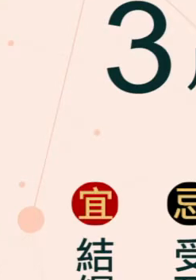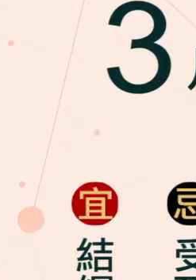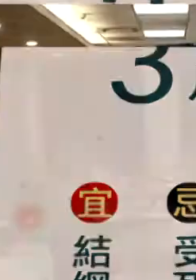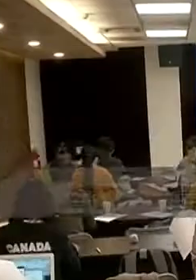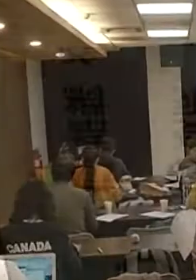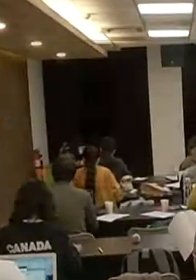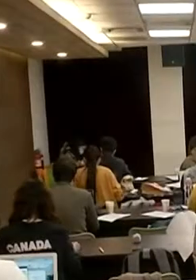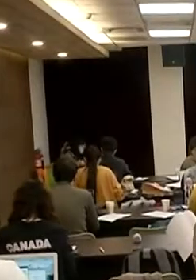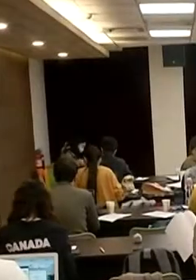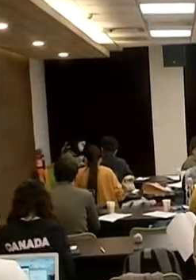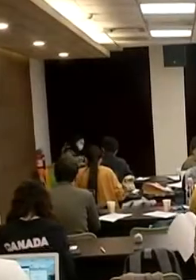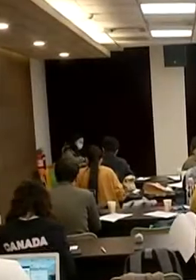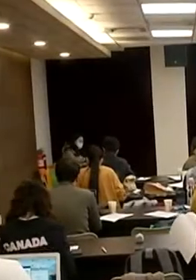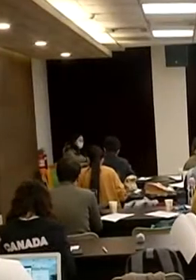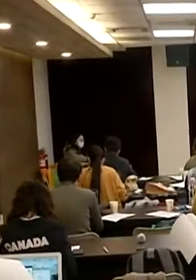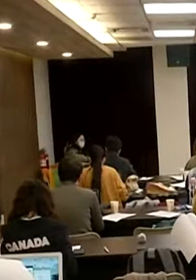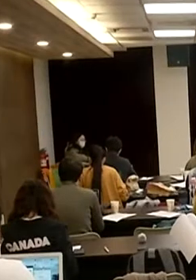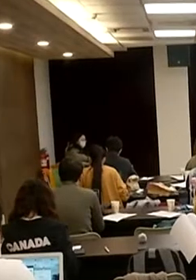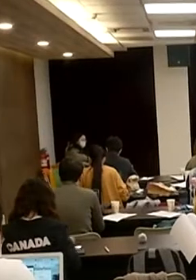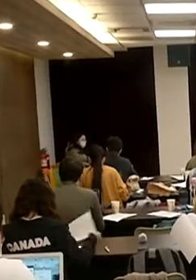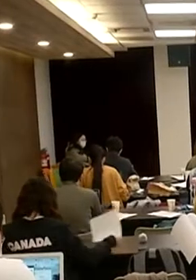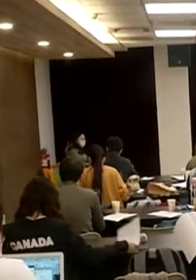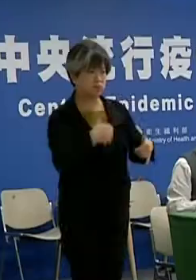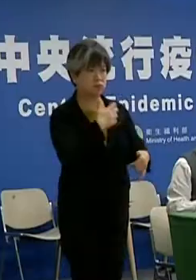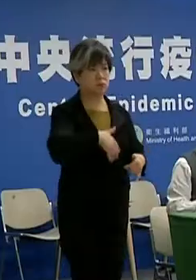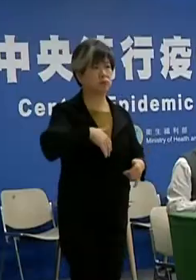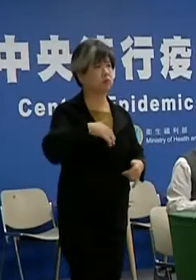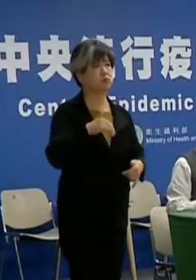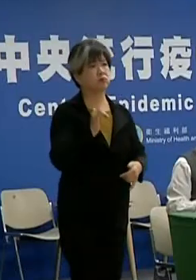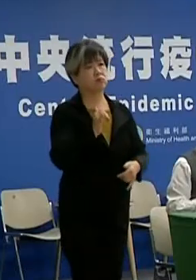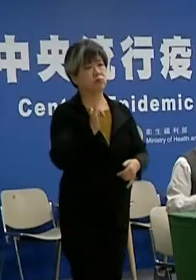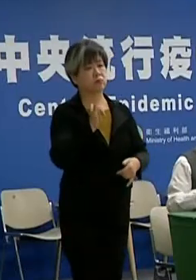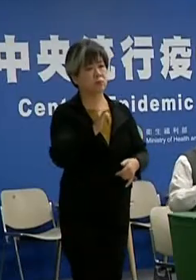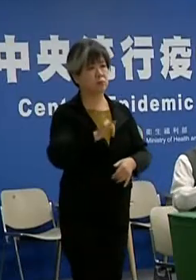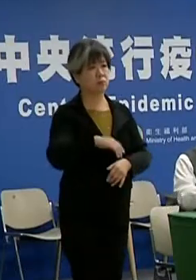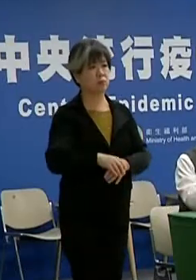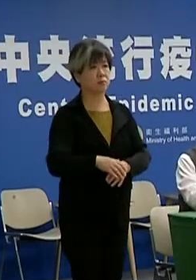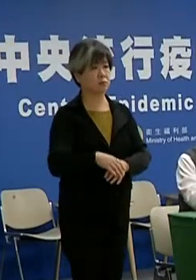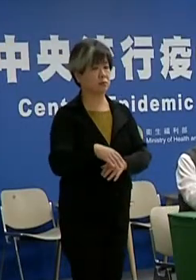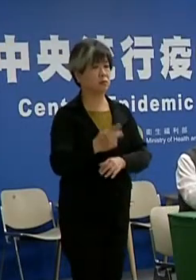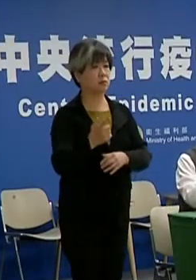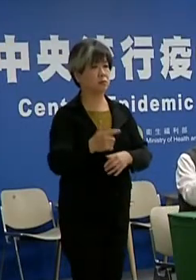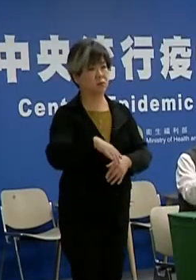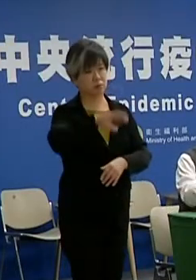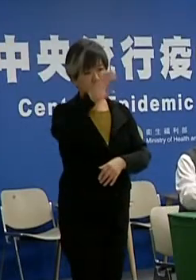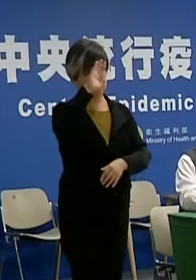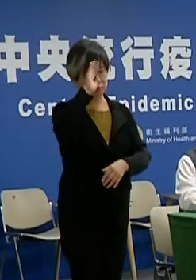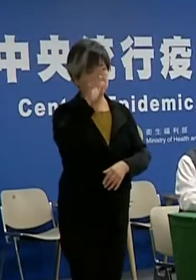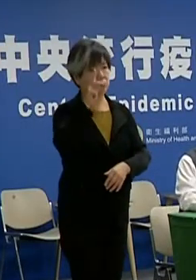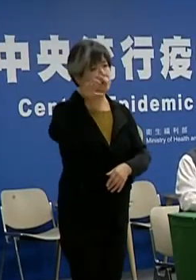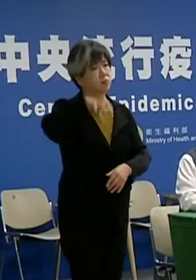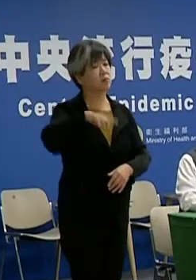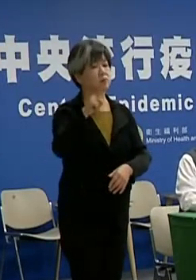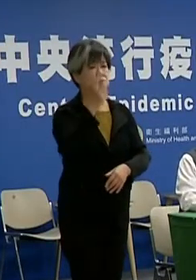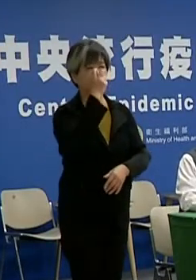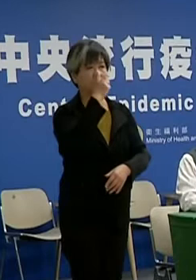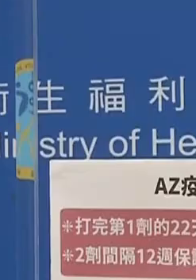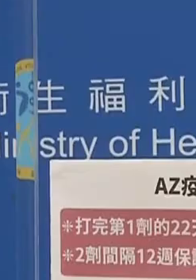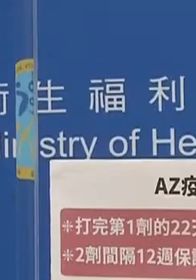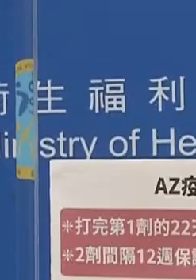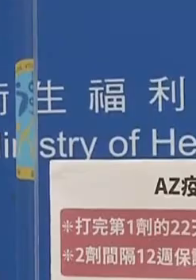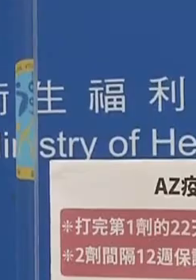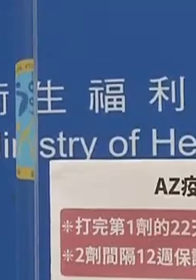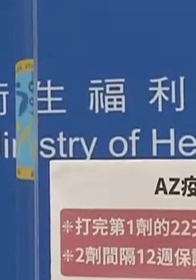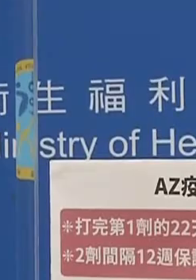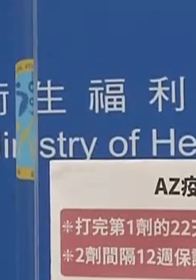牛津 A G 疫苗117,000剂，已经在早起的10:21，由大韩航空运到台湾的桃园